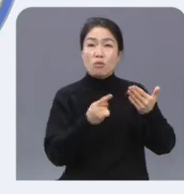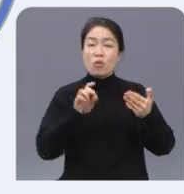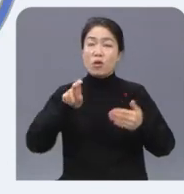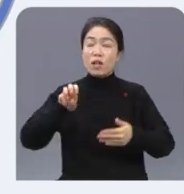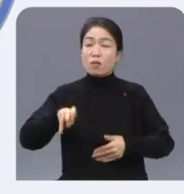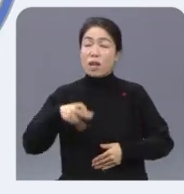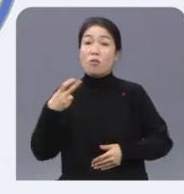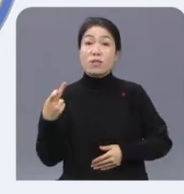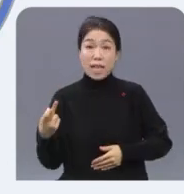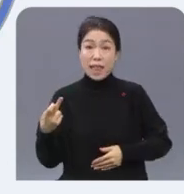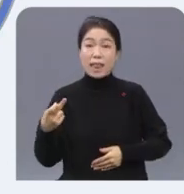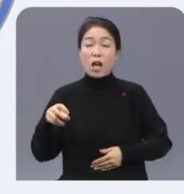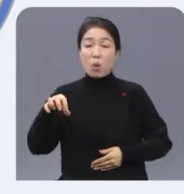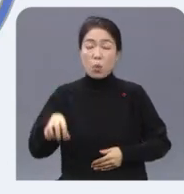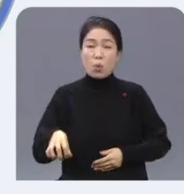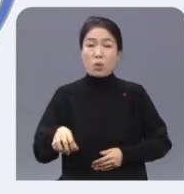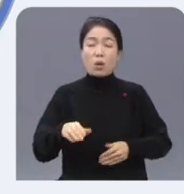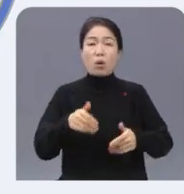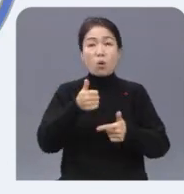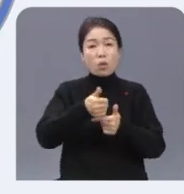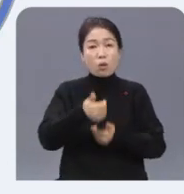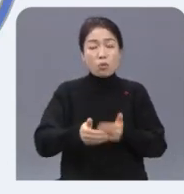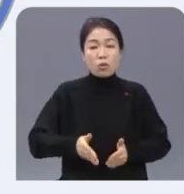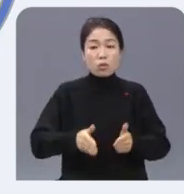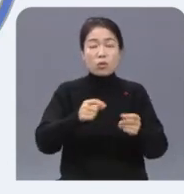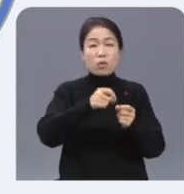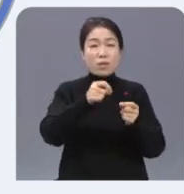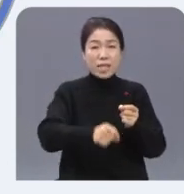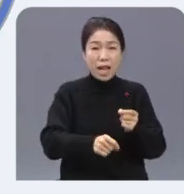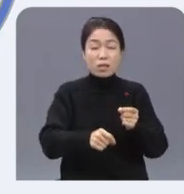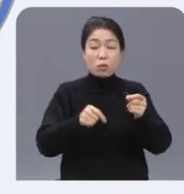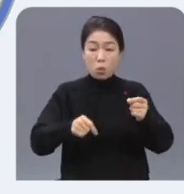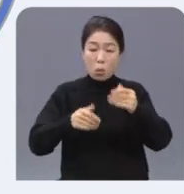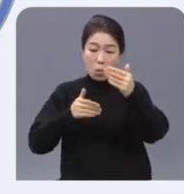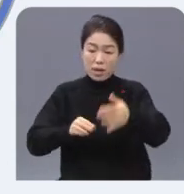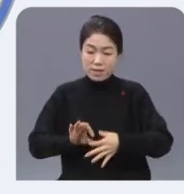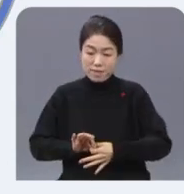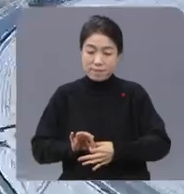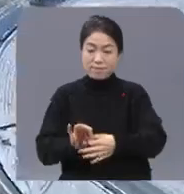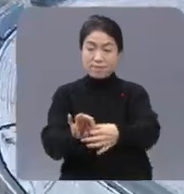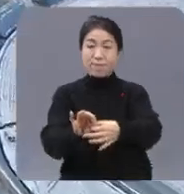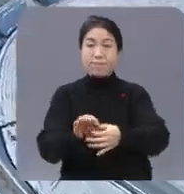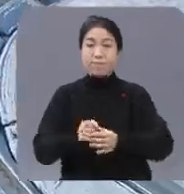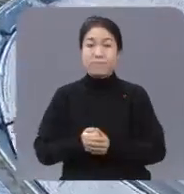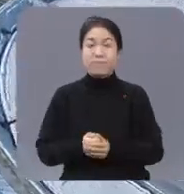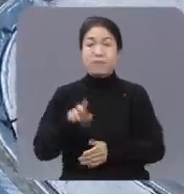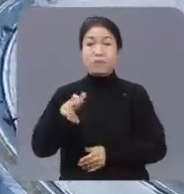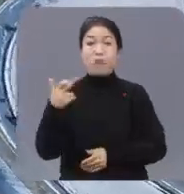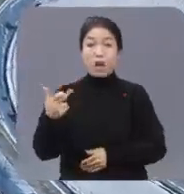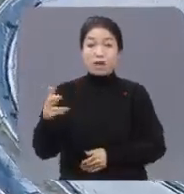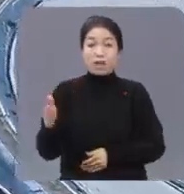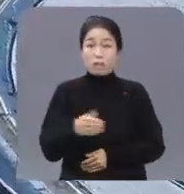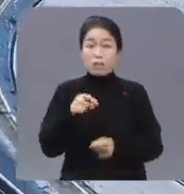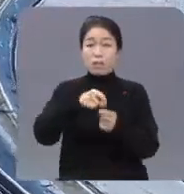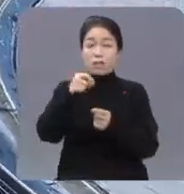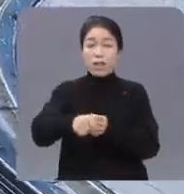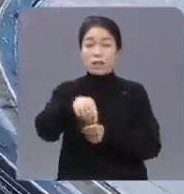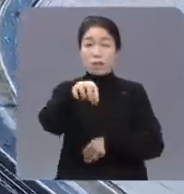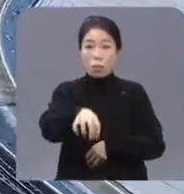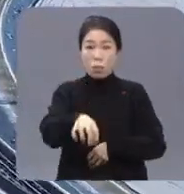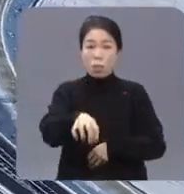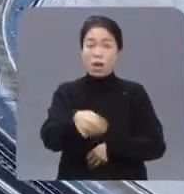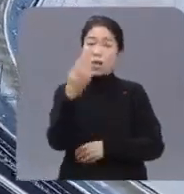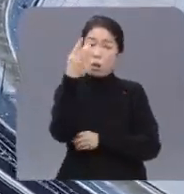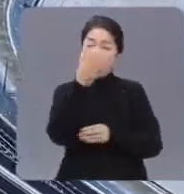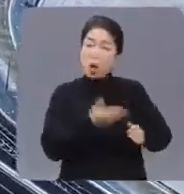나들목을 시작으로 호남고속도로 남장성 분기점까지 이어져 있습니다 광산구에서 장성군까지